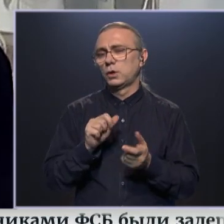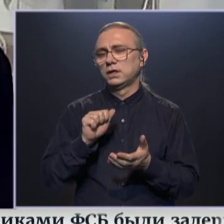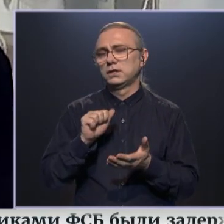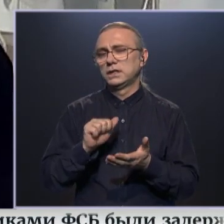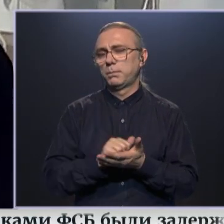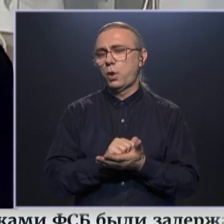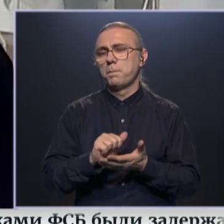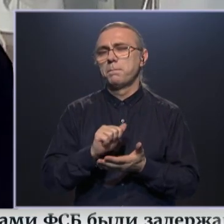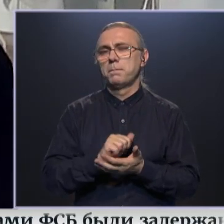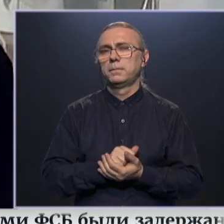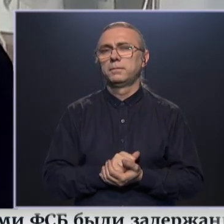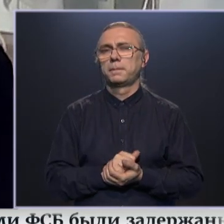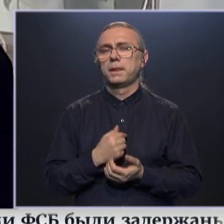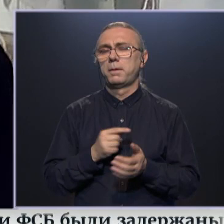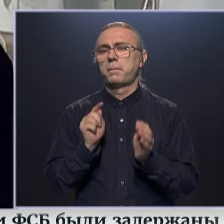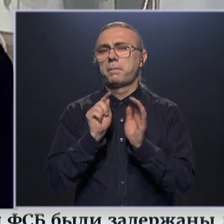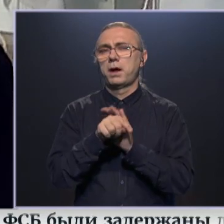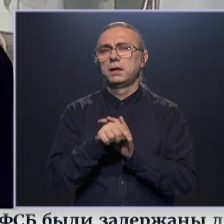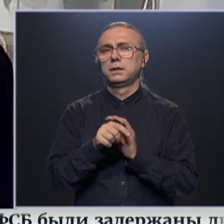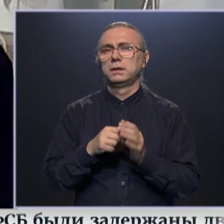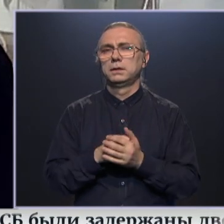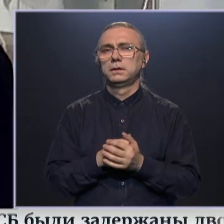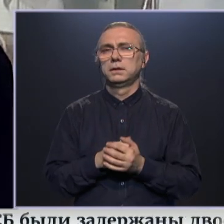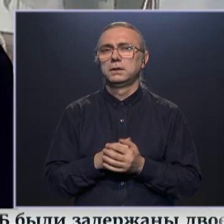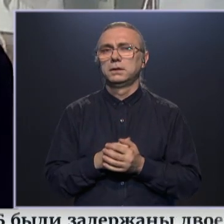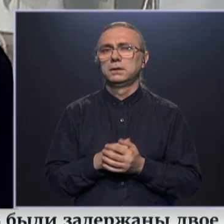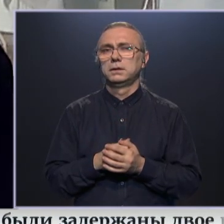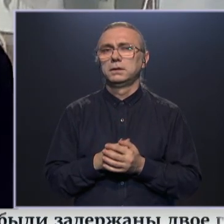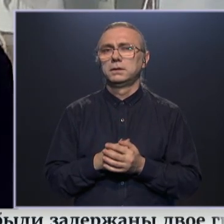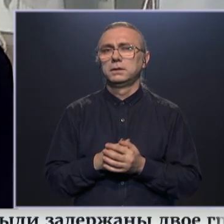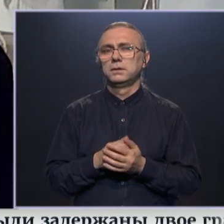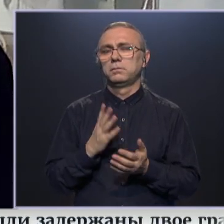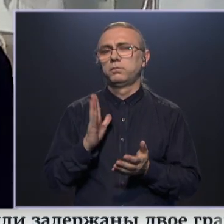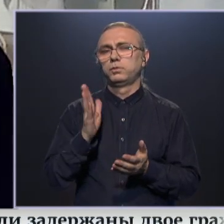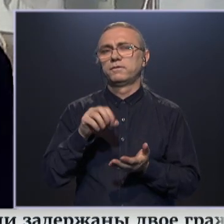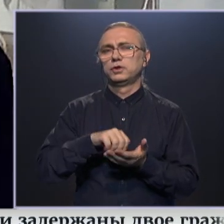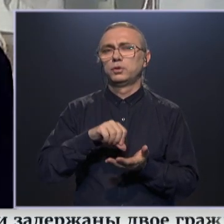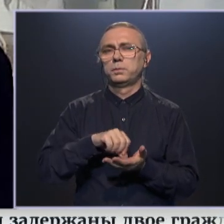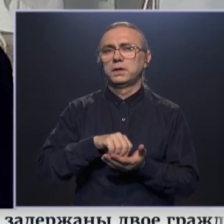серебряный диплом. И мы попали в число 11 приглашенных коллективов, которые выступят на